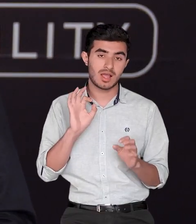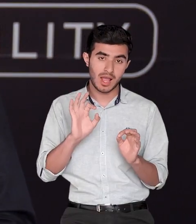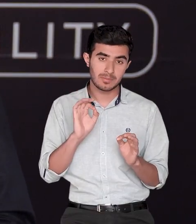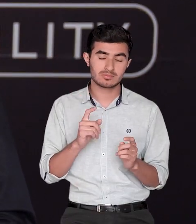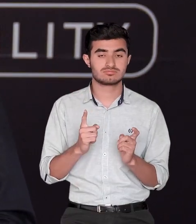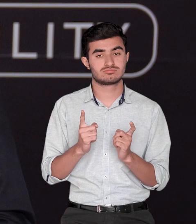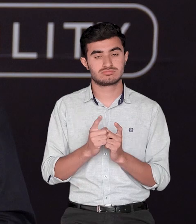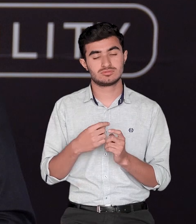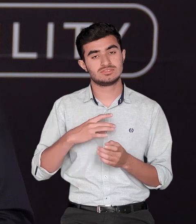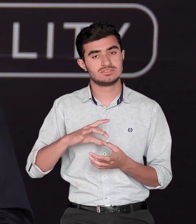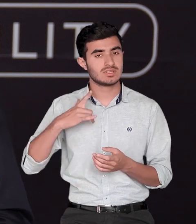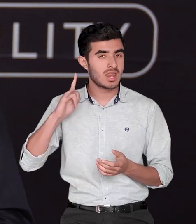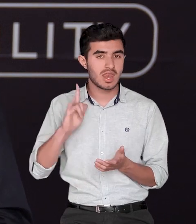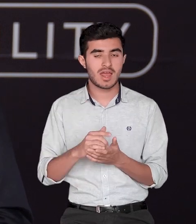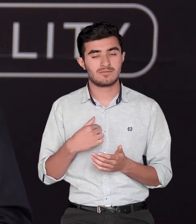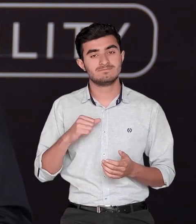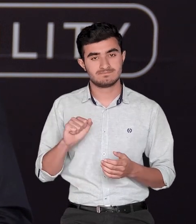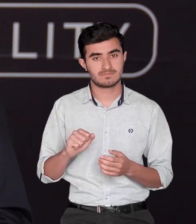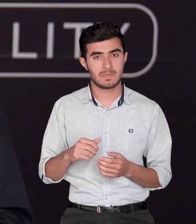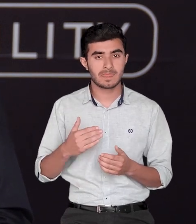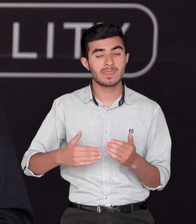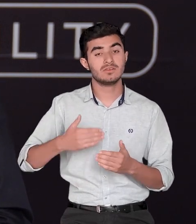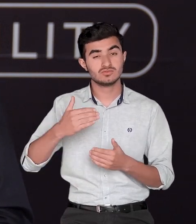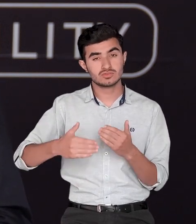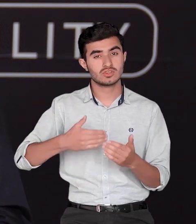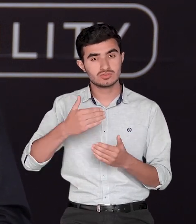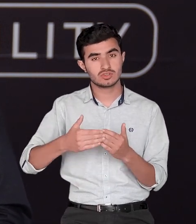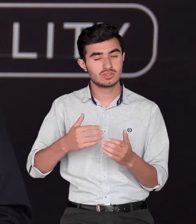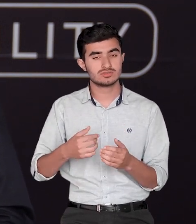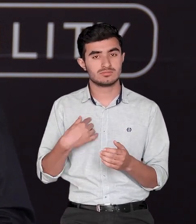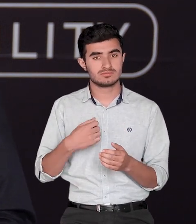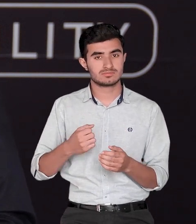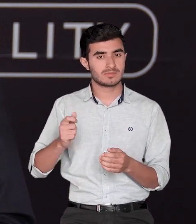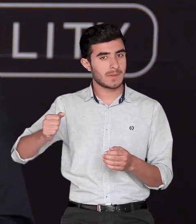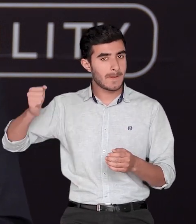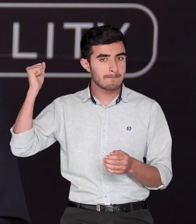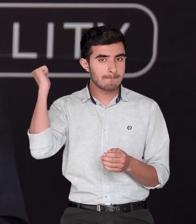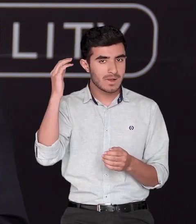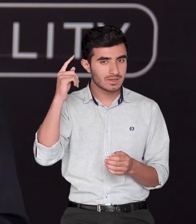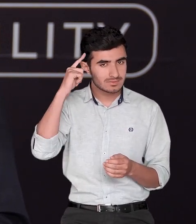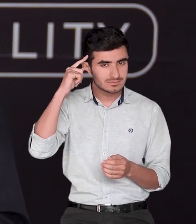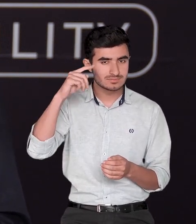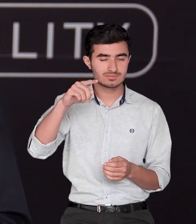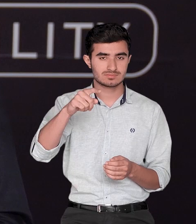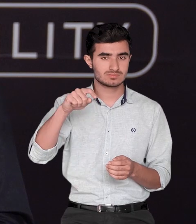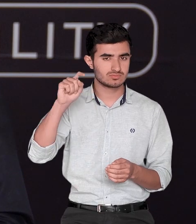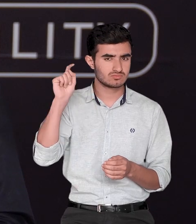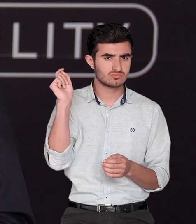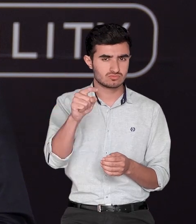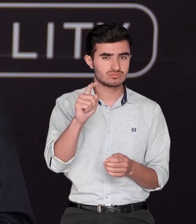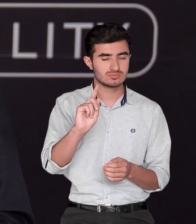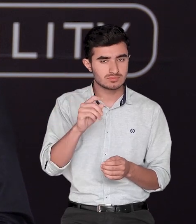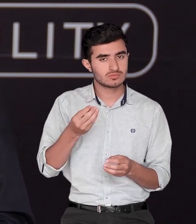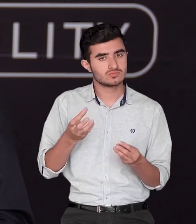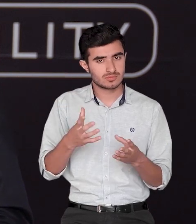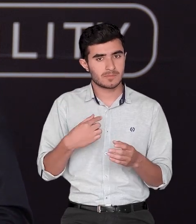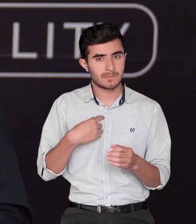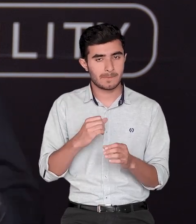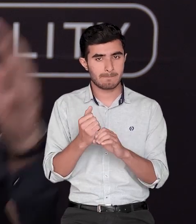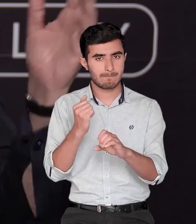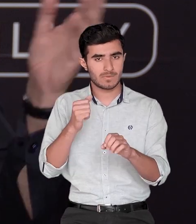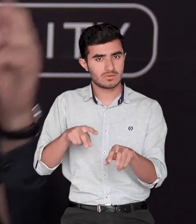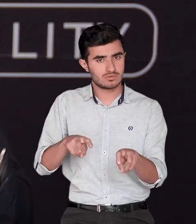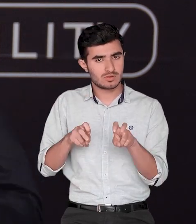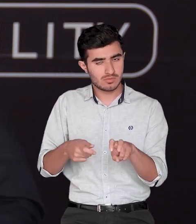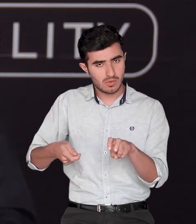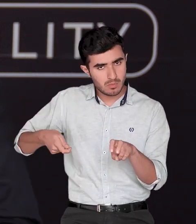ऑफ मी, और मेरी वो पहचान भी बने। तो इसके साथ साथ नेज़ाबाजी शुरू की। और जब मैं बहुत छोटा था तो